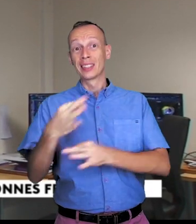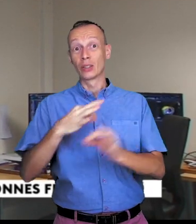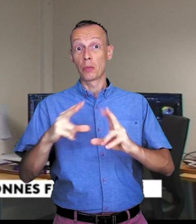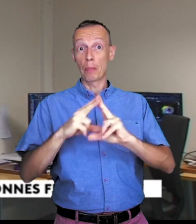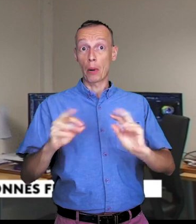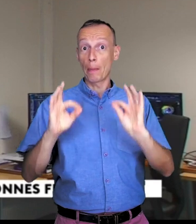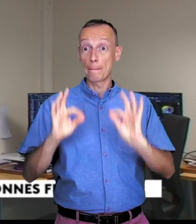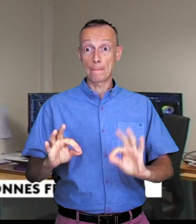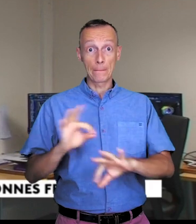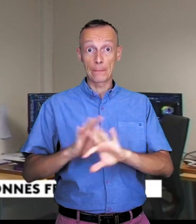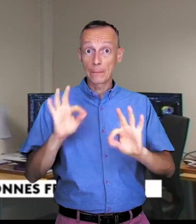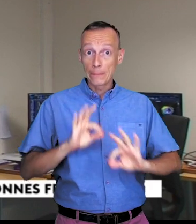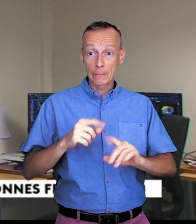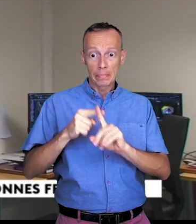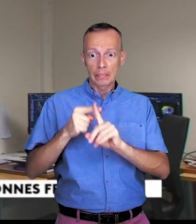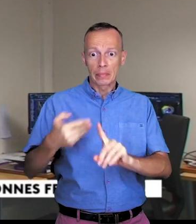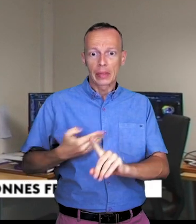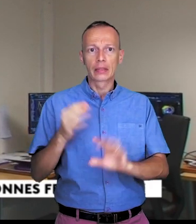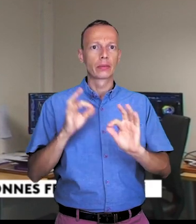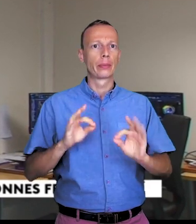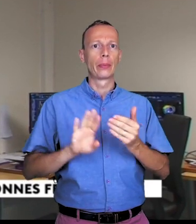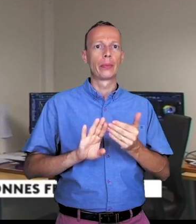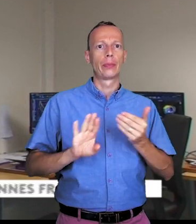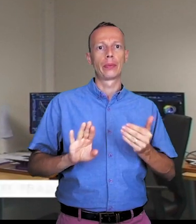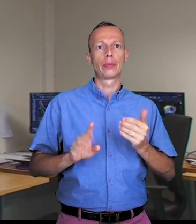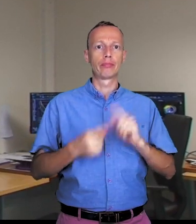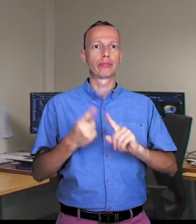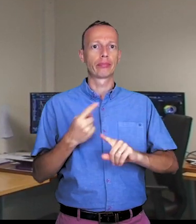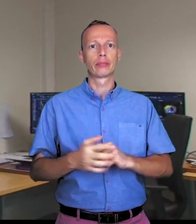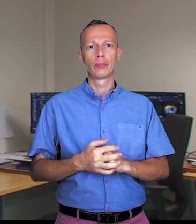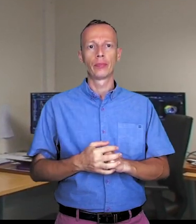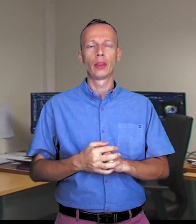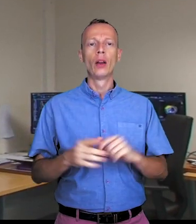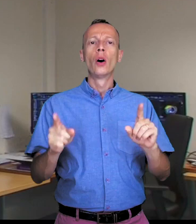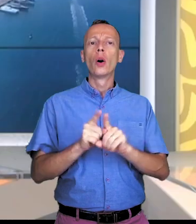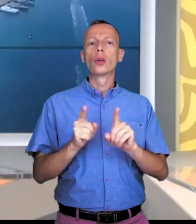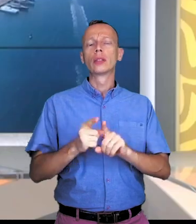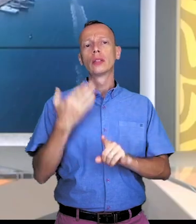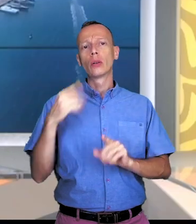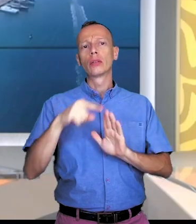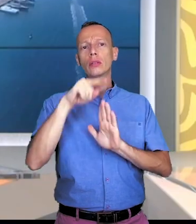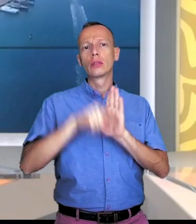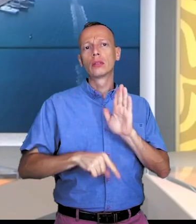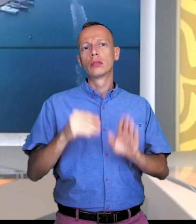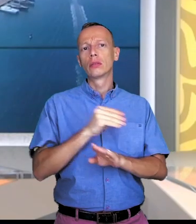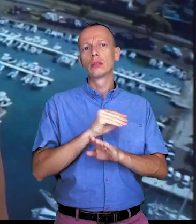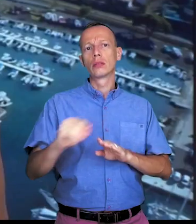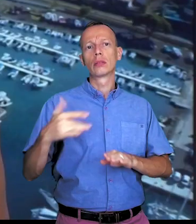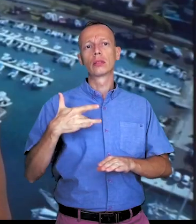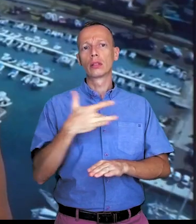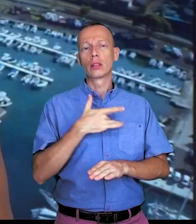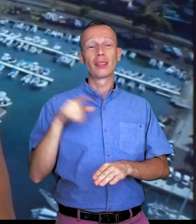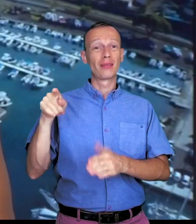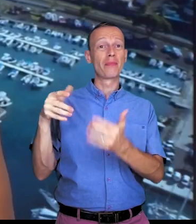cancéreuses en essayant au maximum d'éviter de toucher les cellules saines. Oui, des mesures